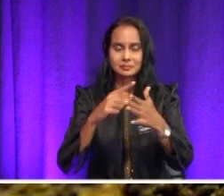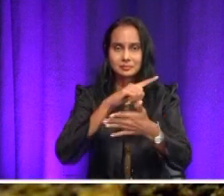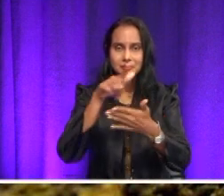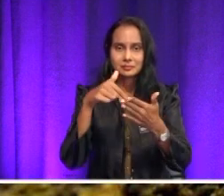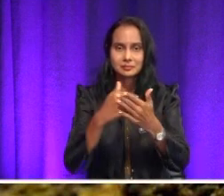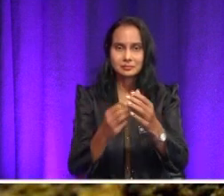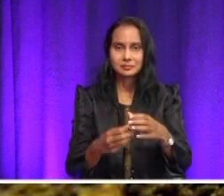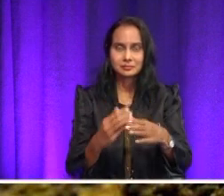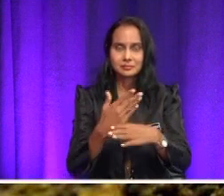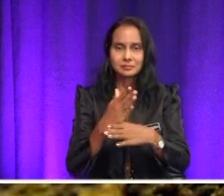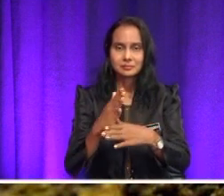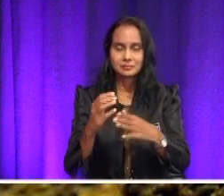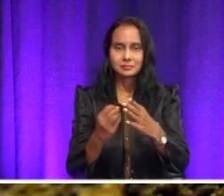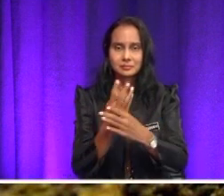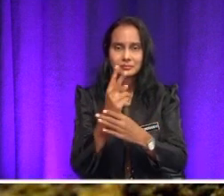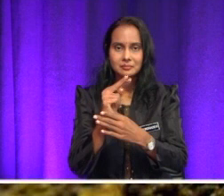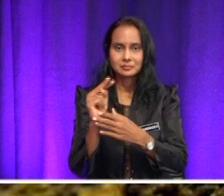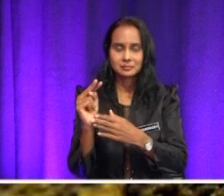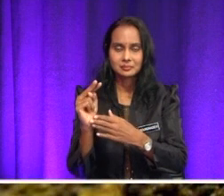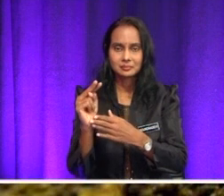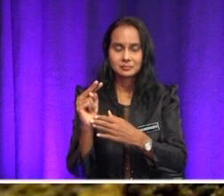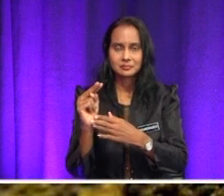dan melalui satu struktur